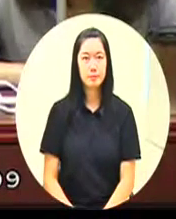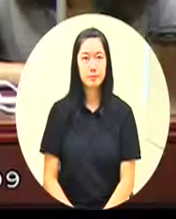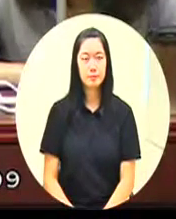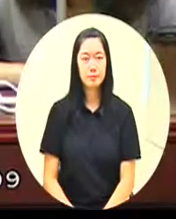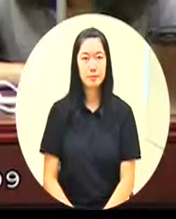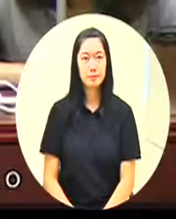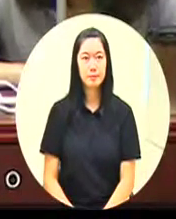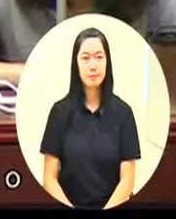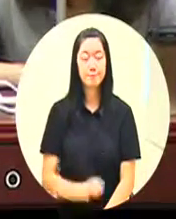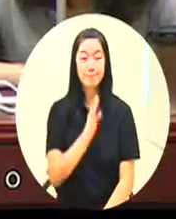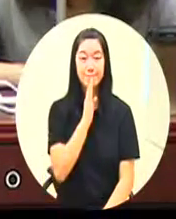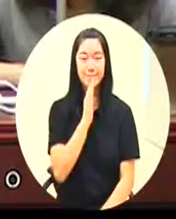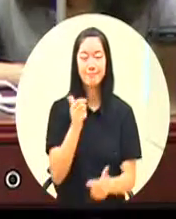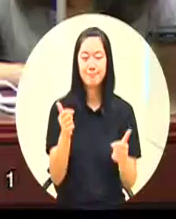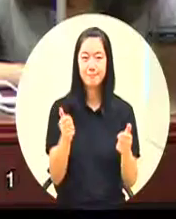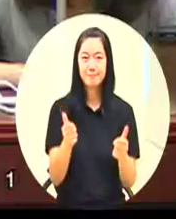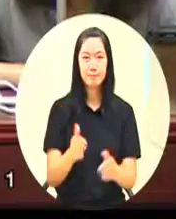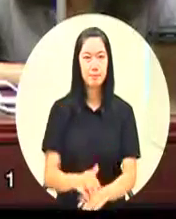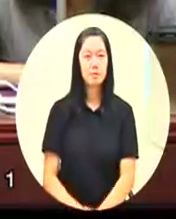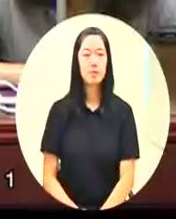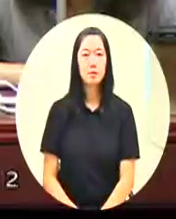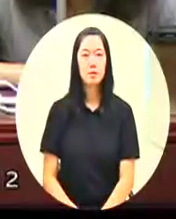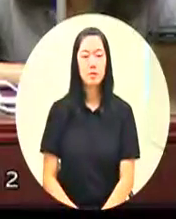是，谢谢。